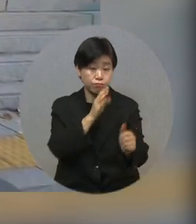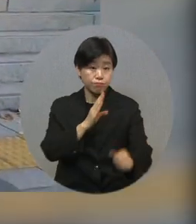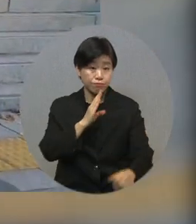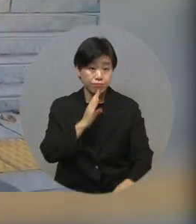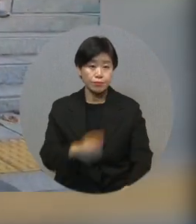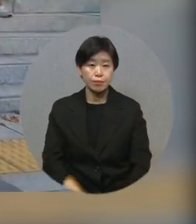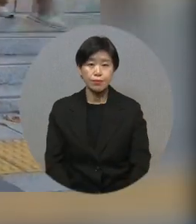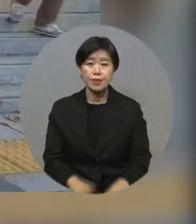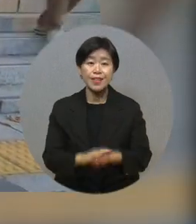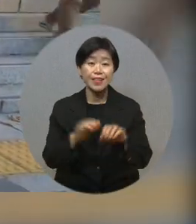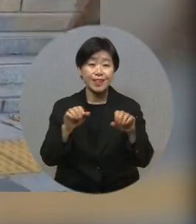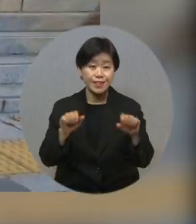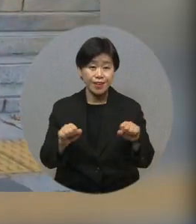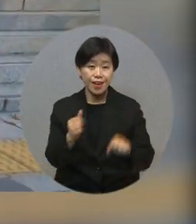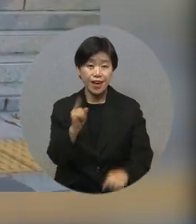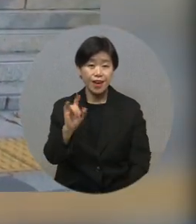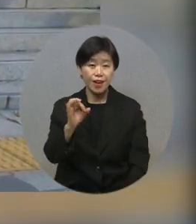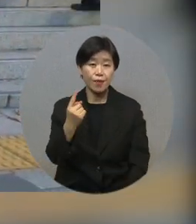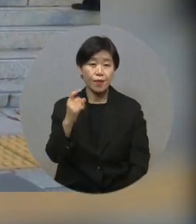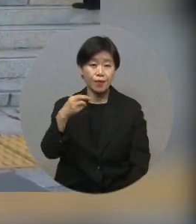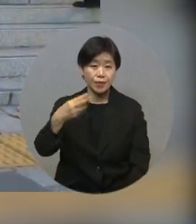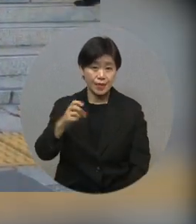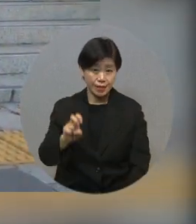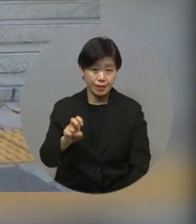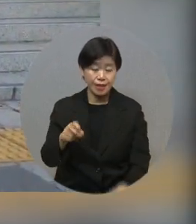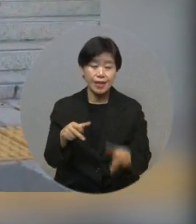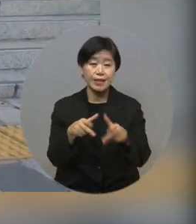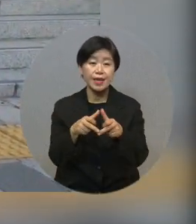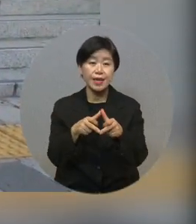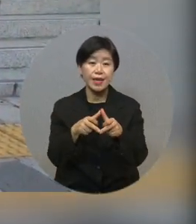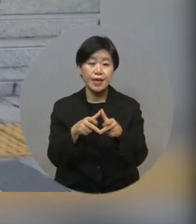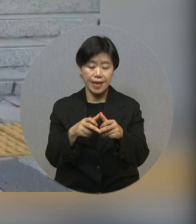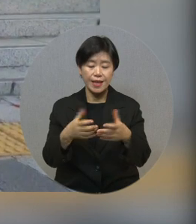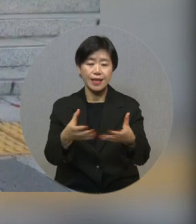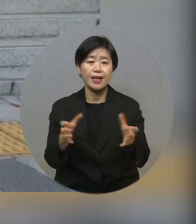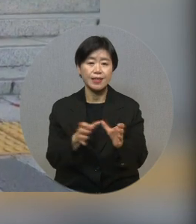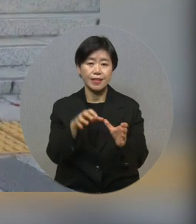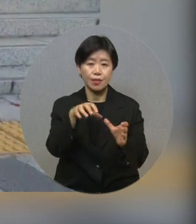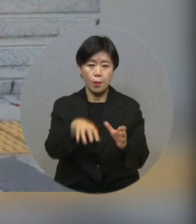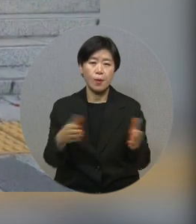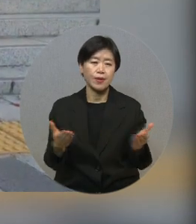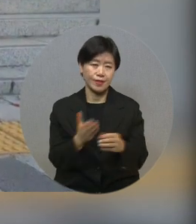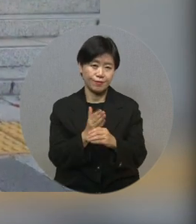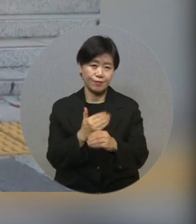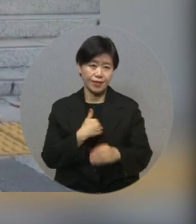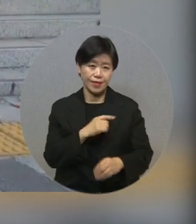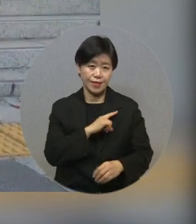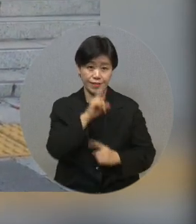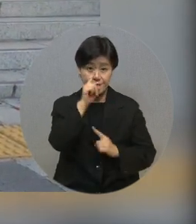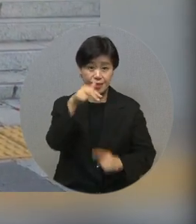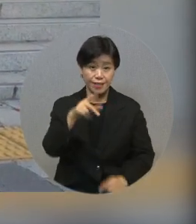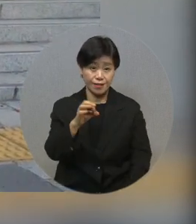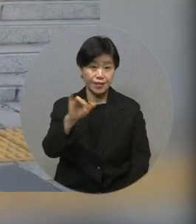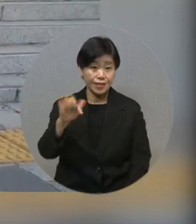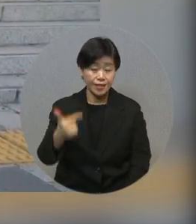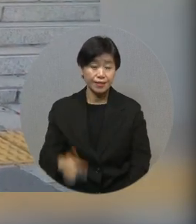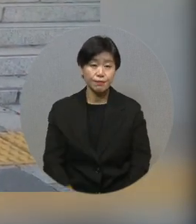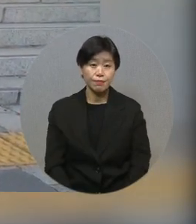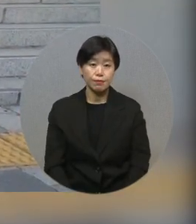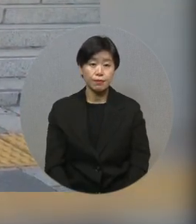일하시는 서울은 장애인 자립생활센터에서 일하고 있는 이정철이라고 합니다. 반갑습니다. 서울시의 예, 제가 오늘